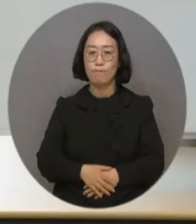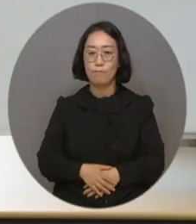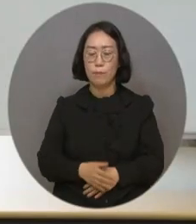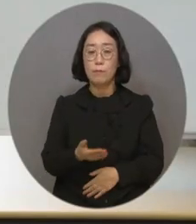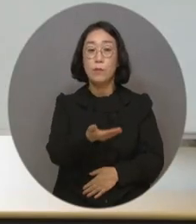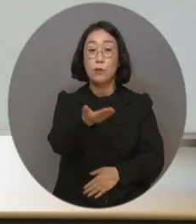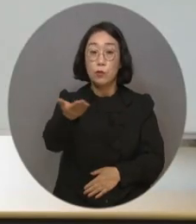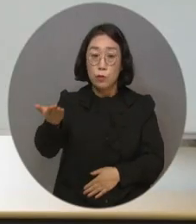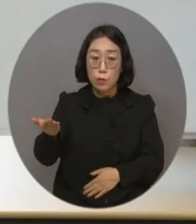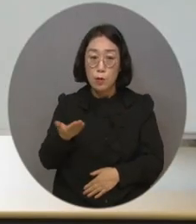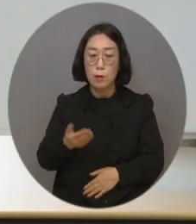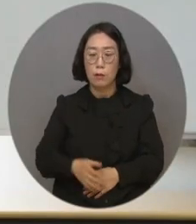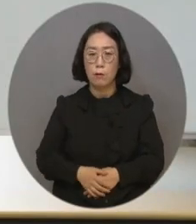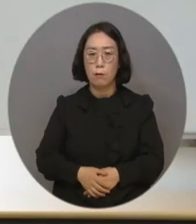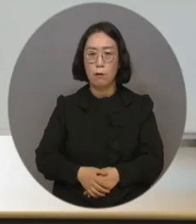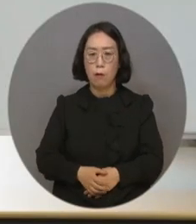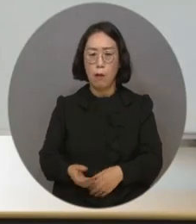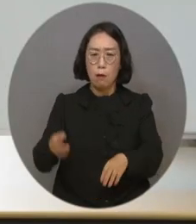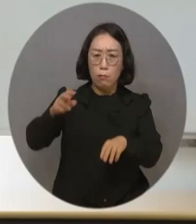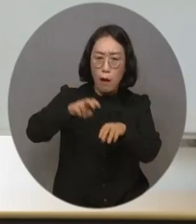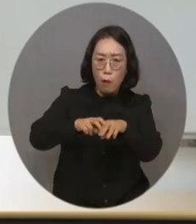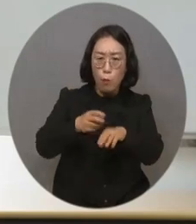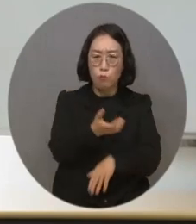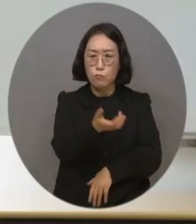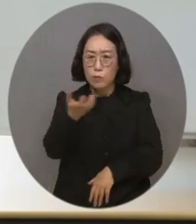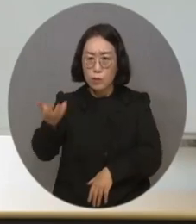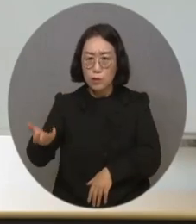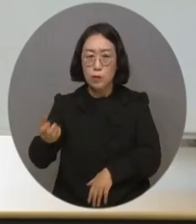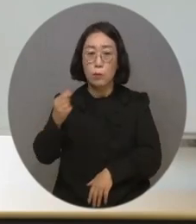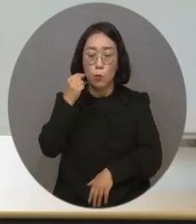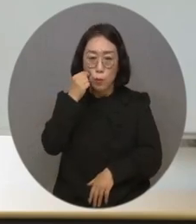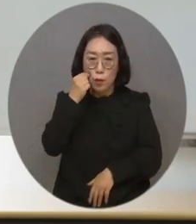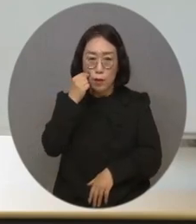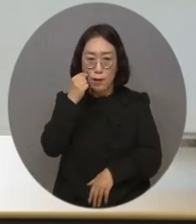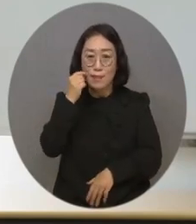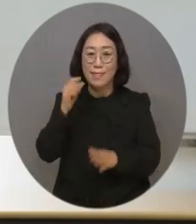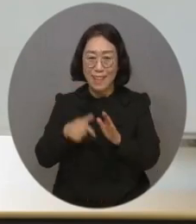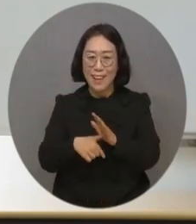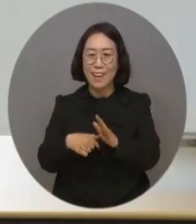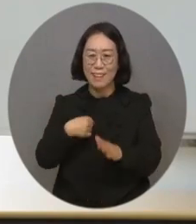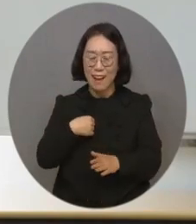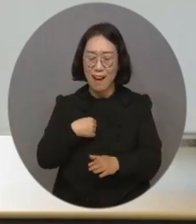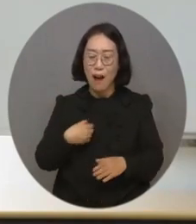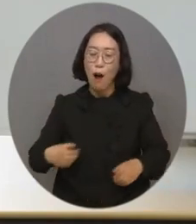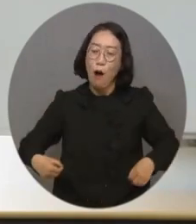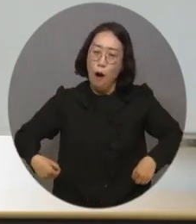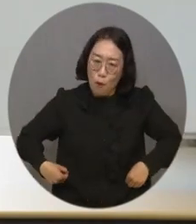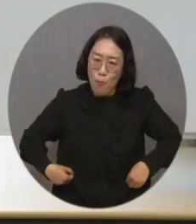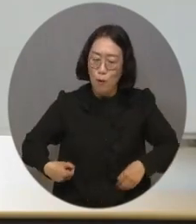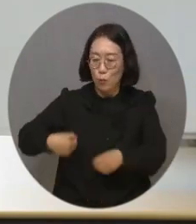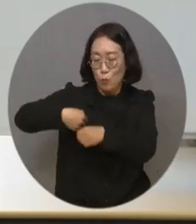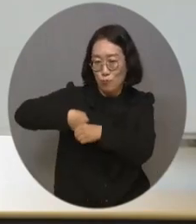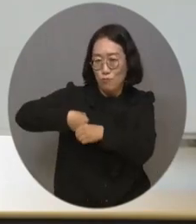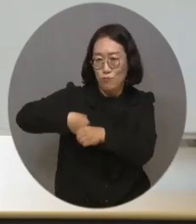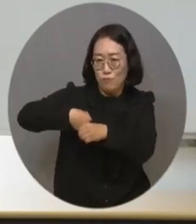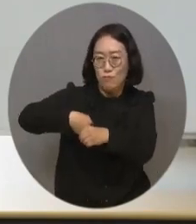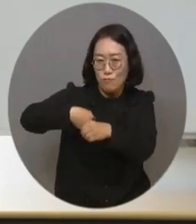그분들이 움직이지 못했을 때 같이 업어다 드리기도 하고 부축해서 드리기도